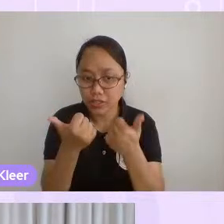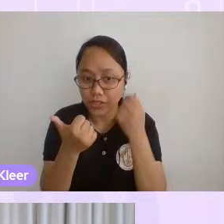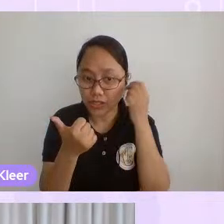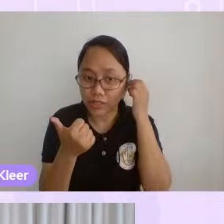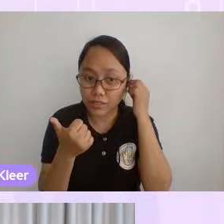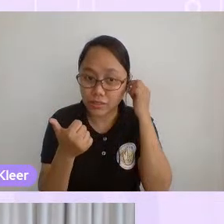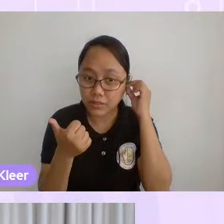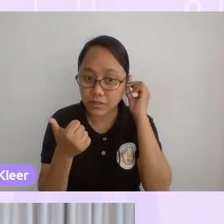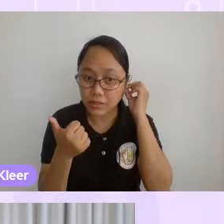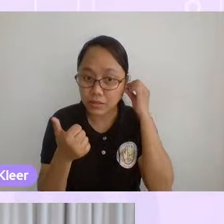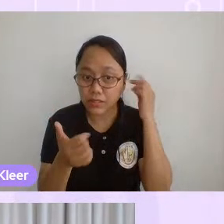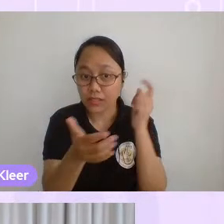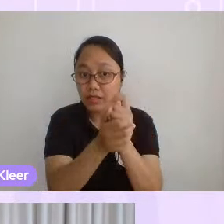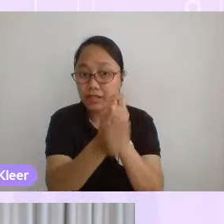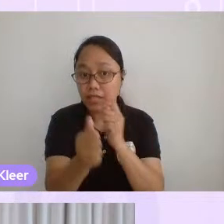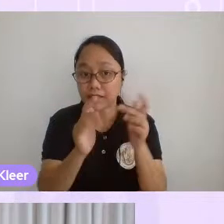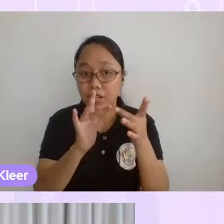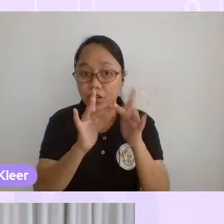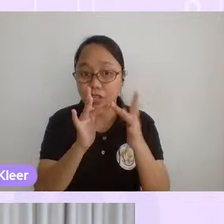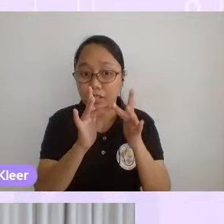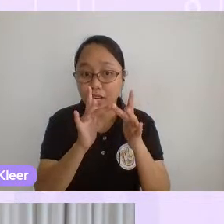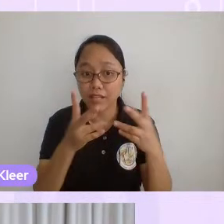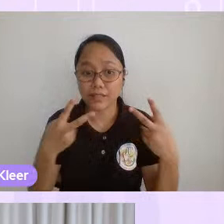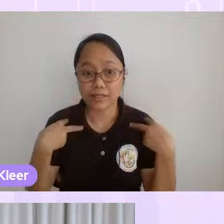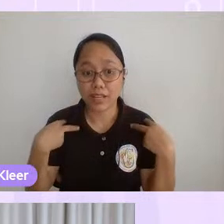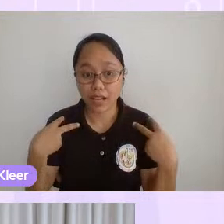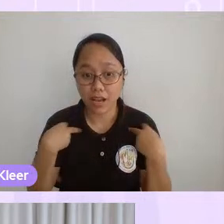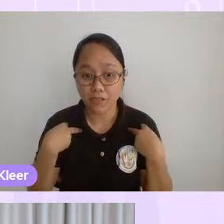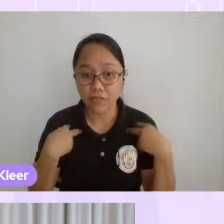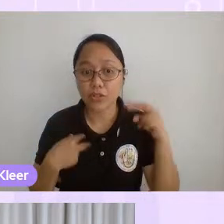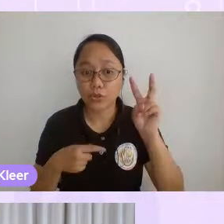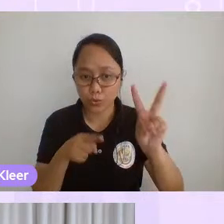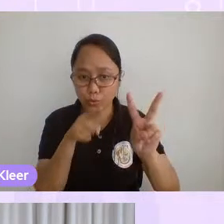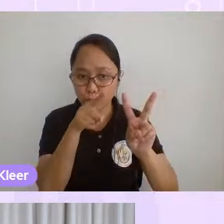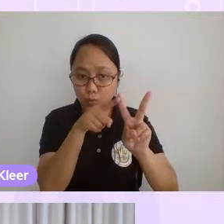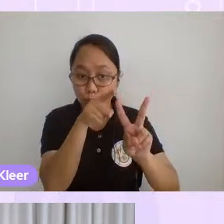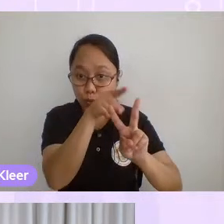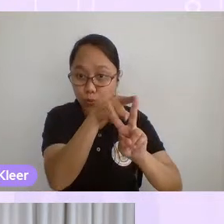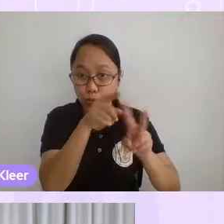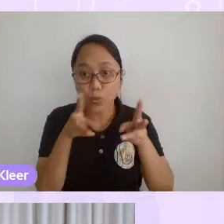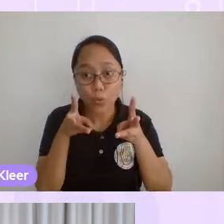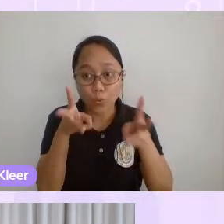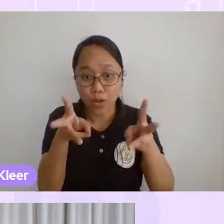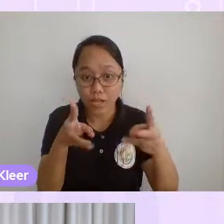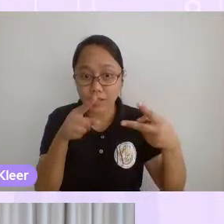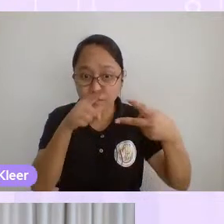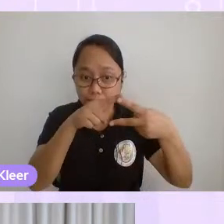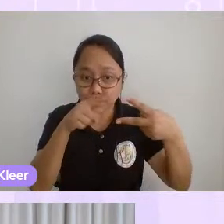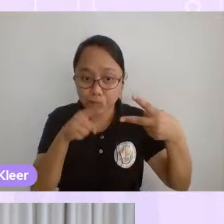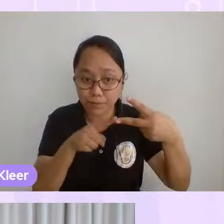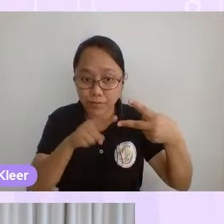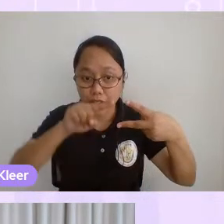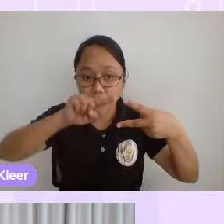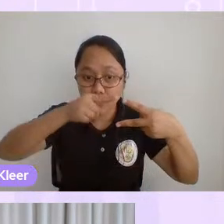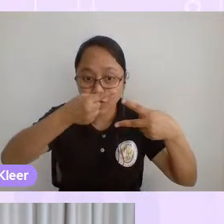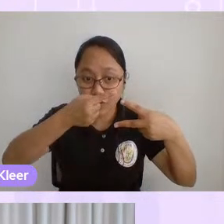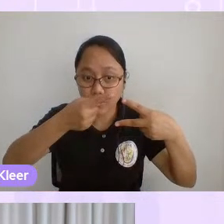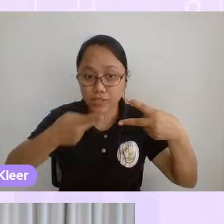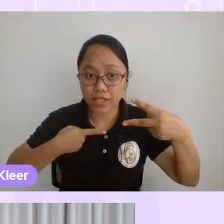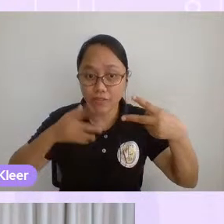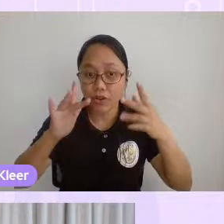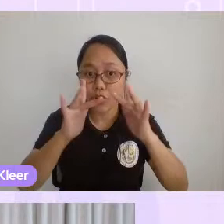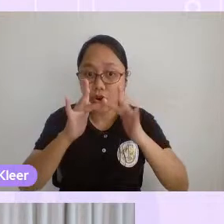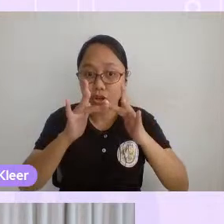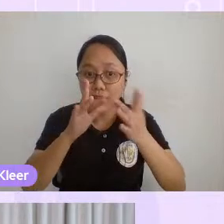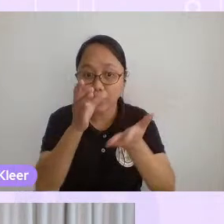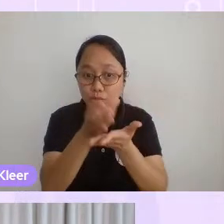yung sa TESTA online program po, meron po kasi tayong dalawang modality katulad ng sinabi ko kanina. Yung massive open online courses na